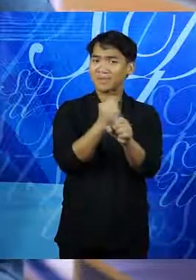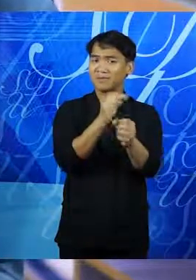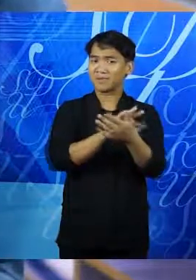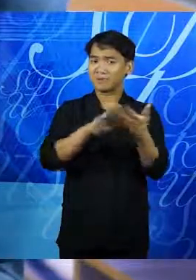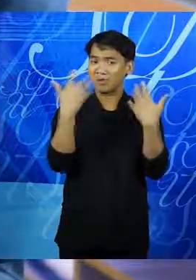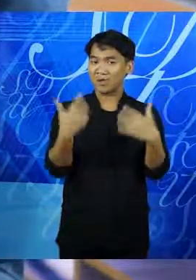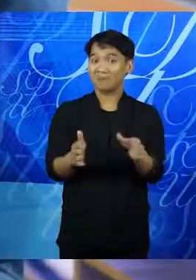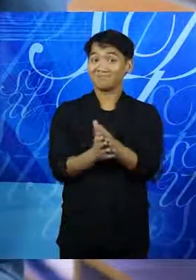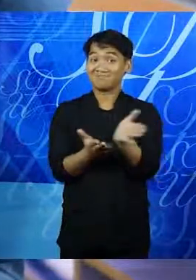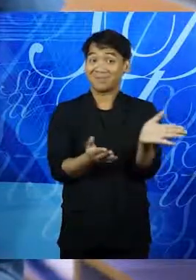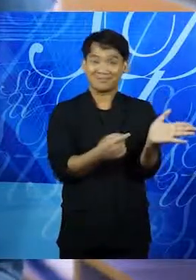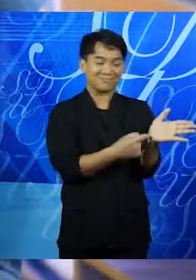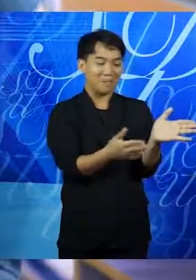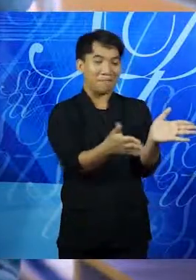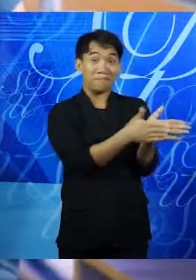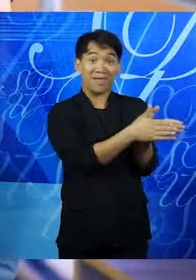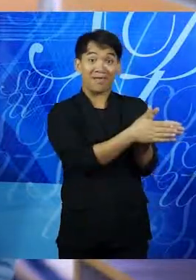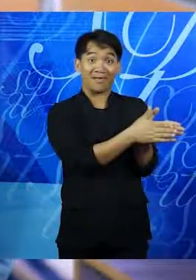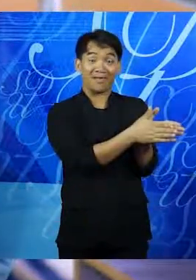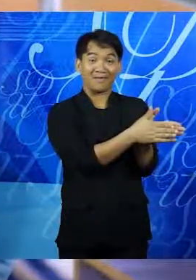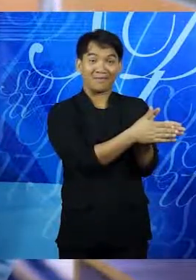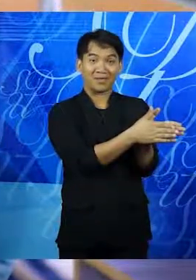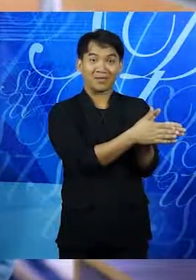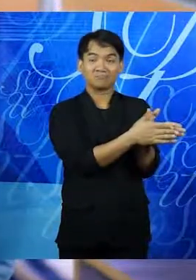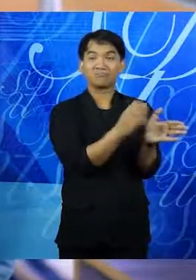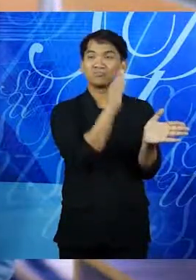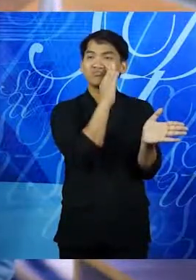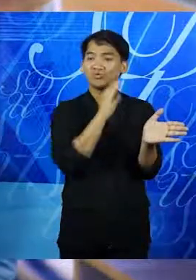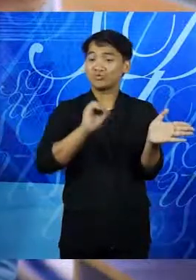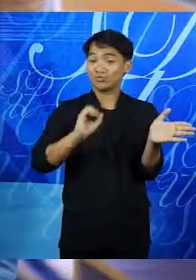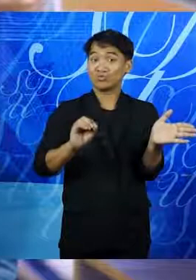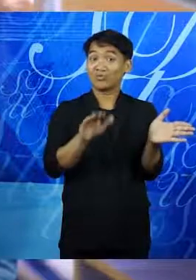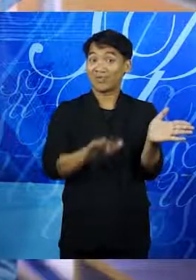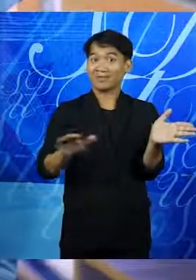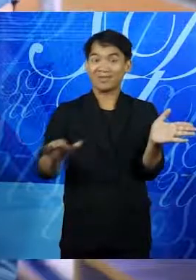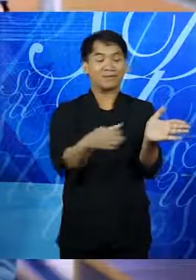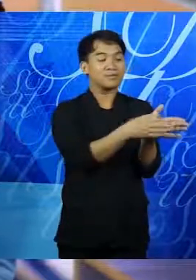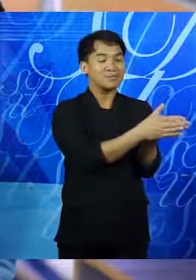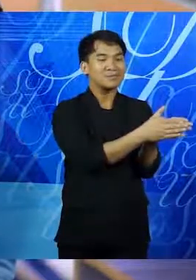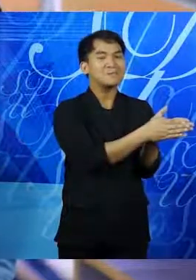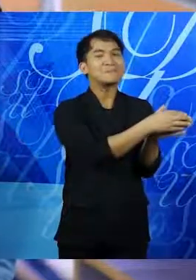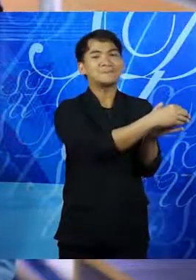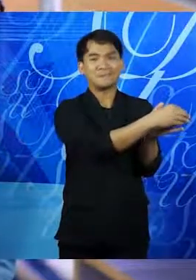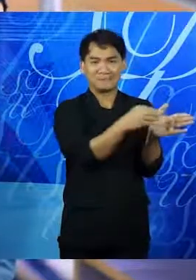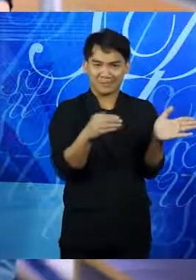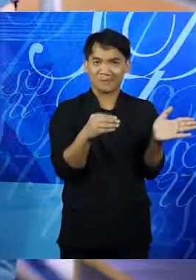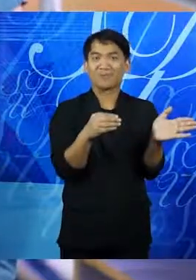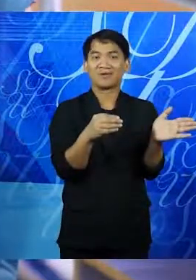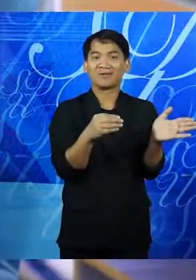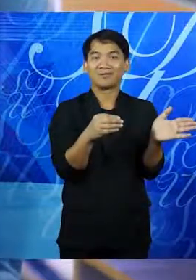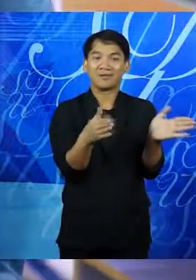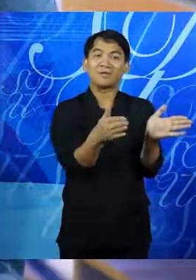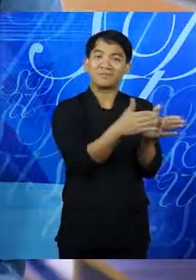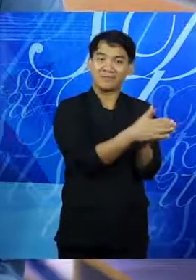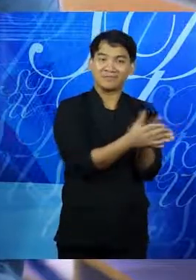คะเวลาเราจะใช้เราจะดึงออกมาใช้ได้ง่ายขึ้นนะคะจะดึงออกมาใช้ได้ง่ายขึ้นแล้วก็ปิ